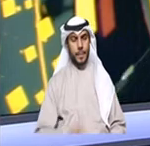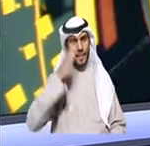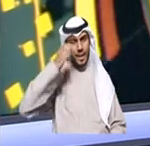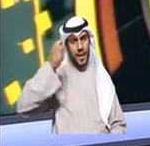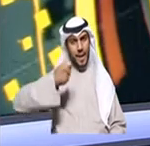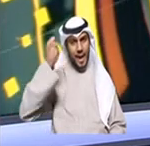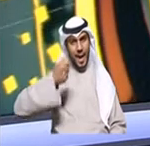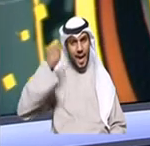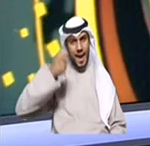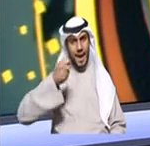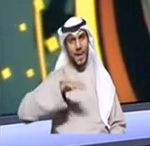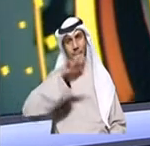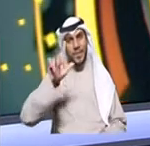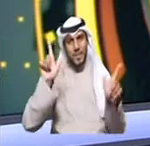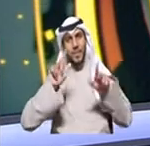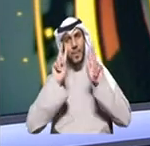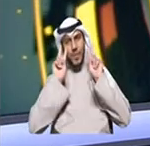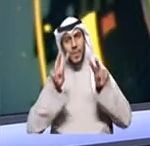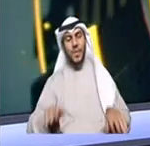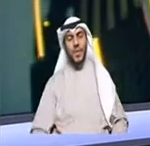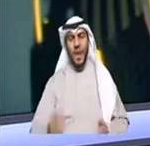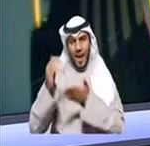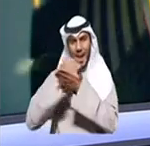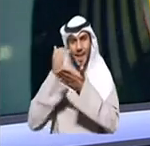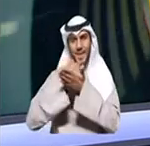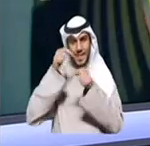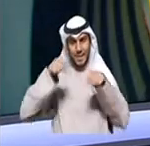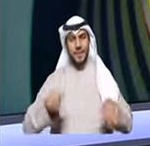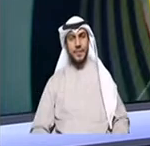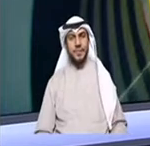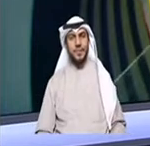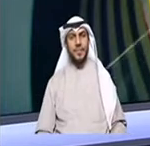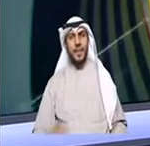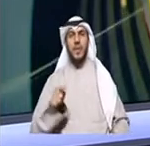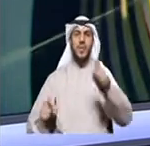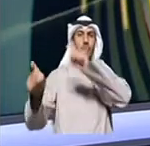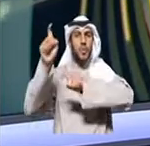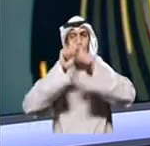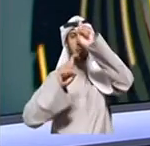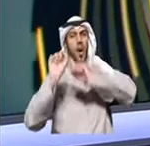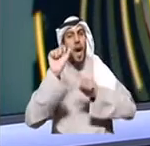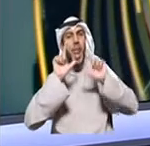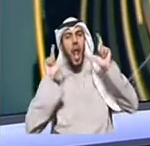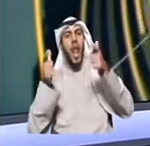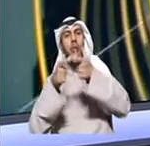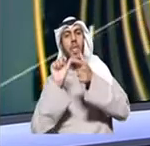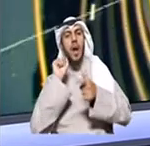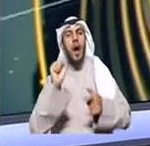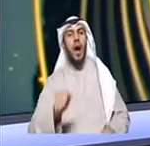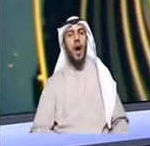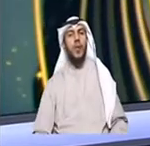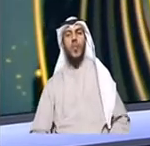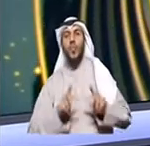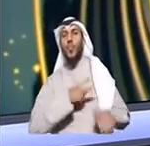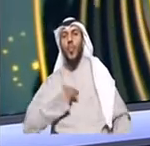أهلا بكم أعزائي المشاهدين أينما كنتم في جولتنا الاقتصادية، حيث ناقشت لجنة الشؤون الاقتصادية في مجلس الوزراء مع